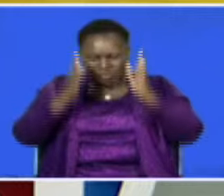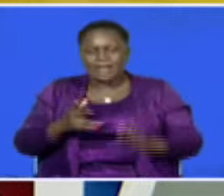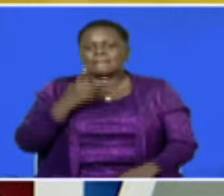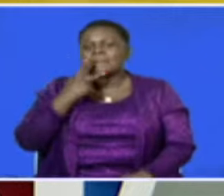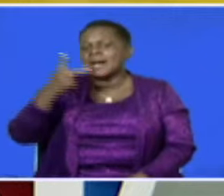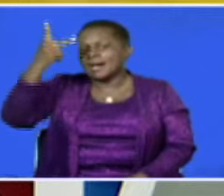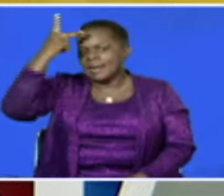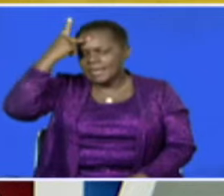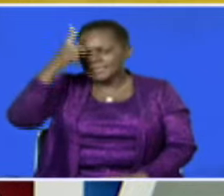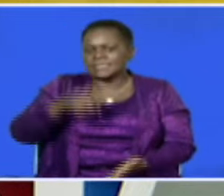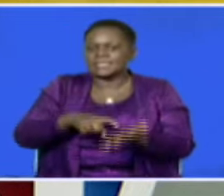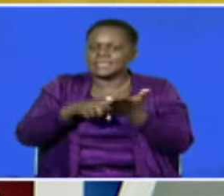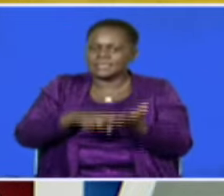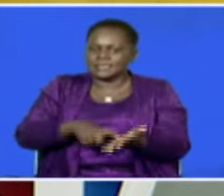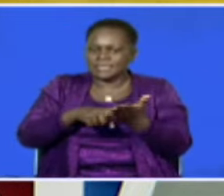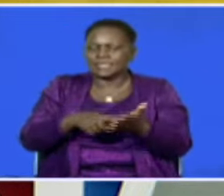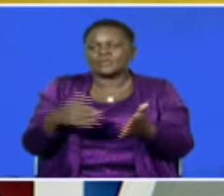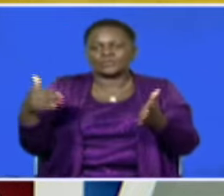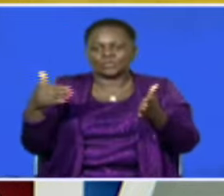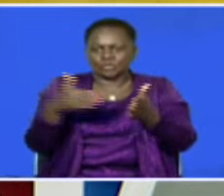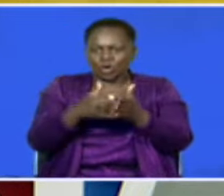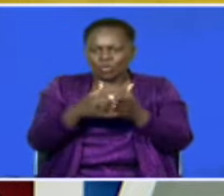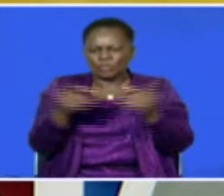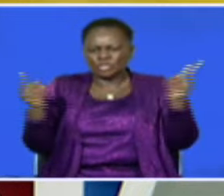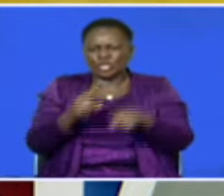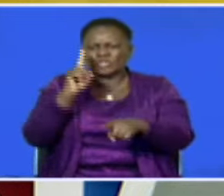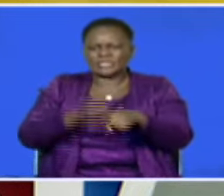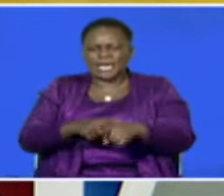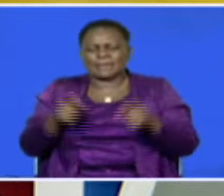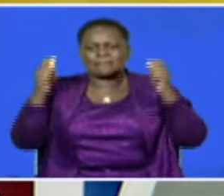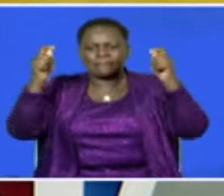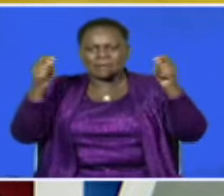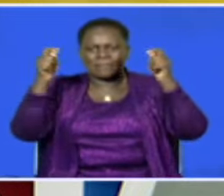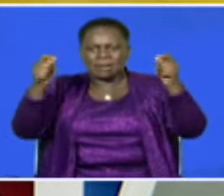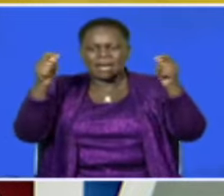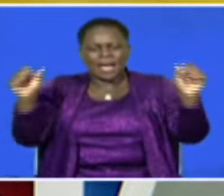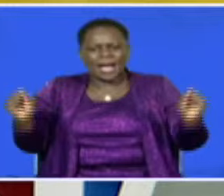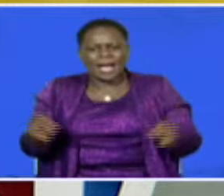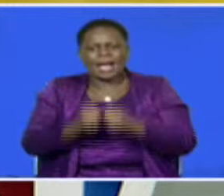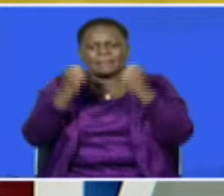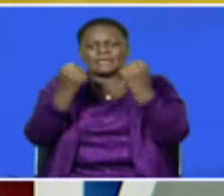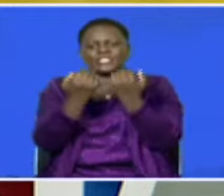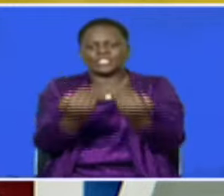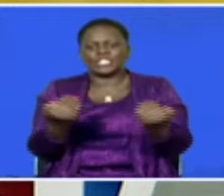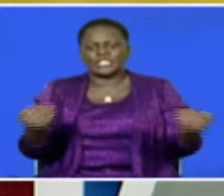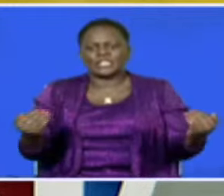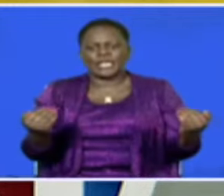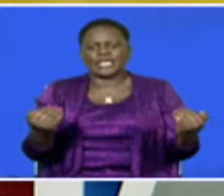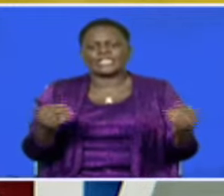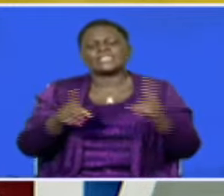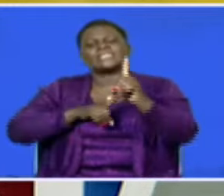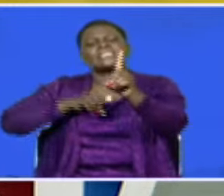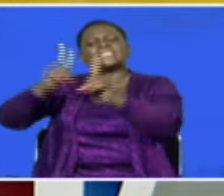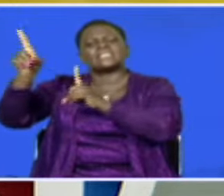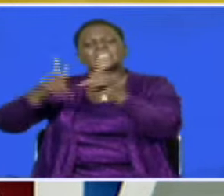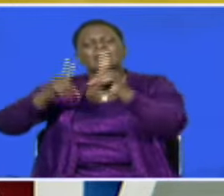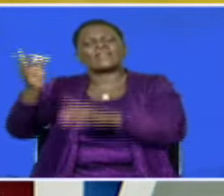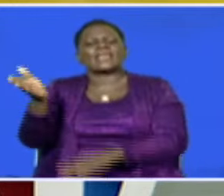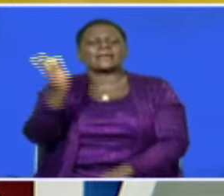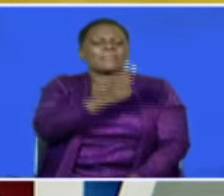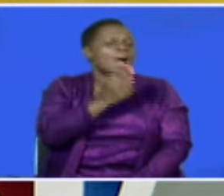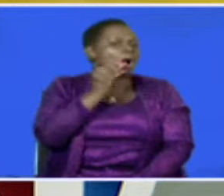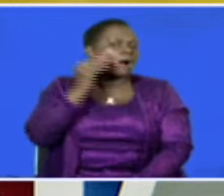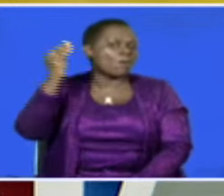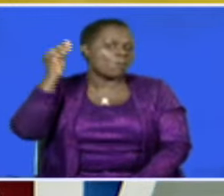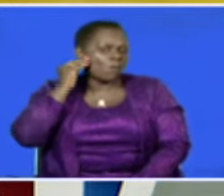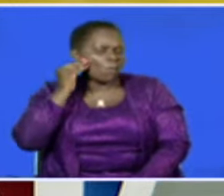Wazazi hao wamesisitiza kuwa kusitishwa ghafla kwa mgomo huo kulikuja wakati watoto wengi walikuwa njiani wakirudi